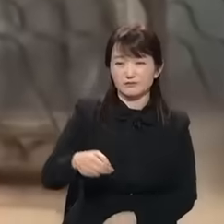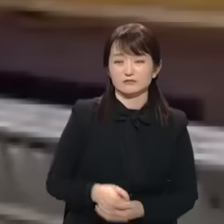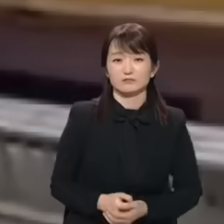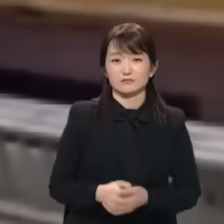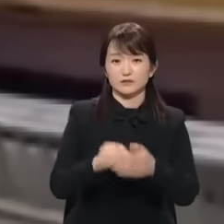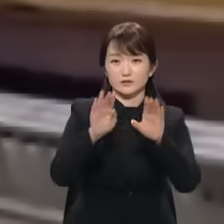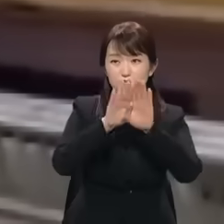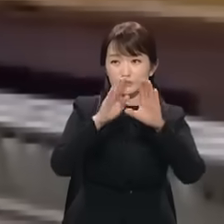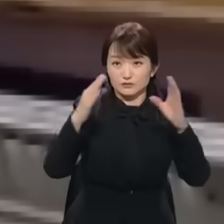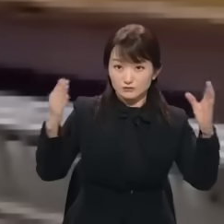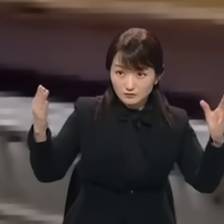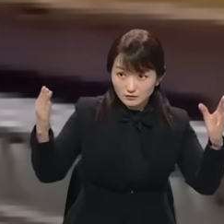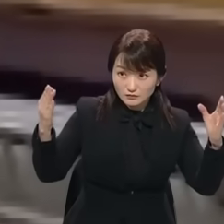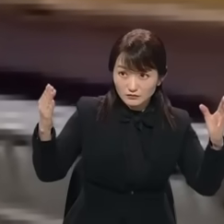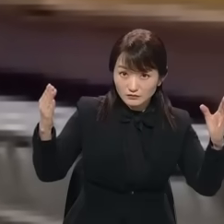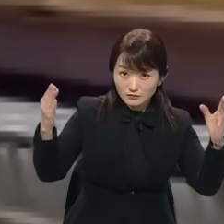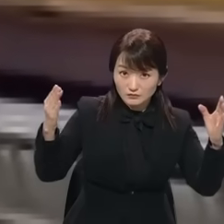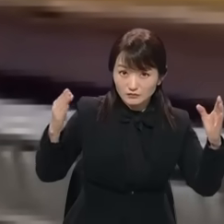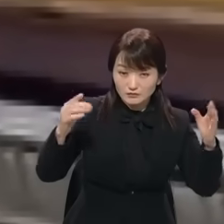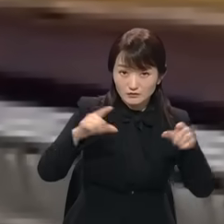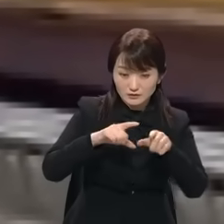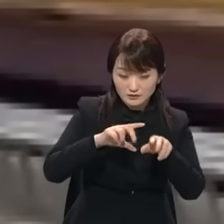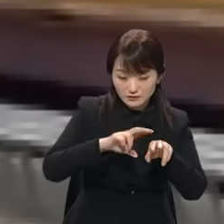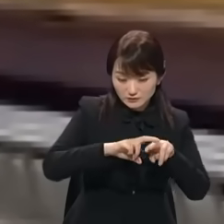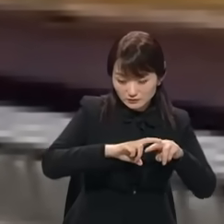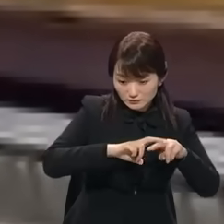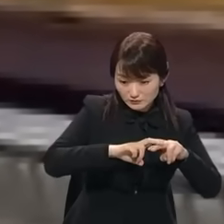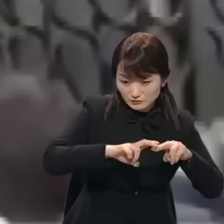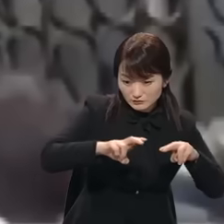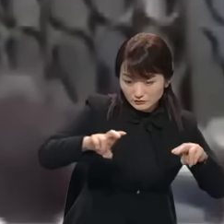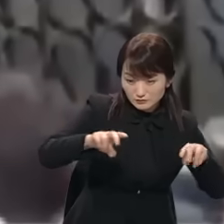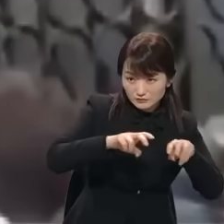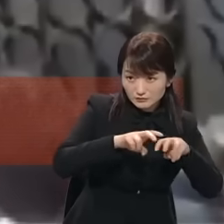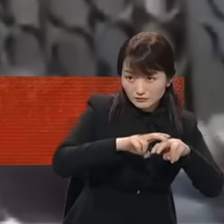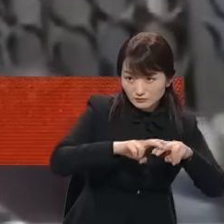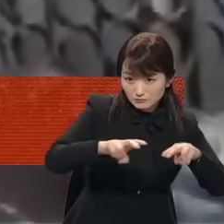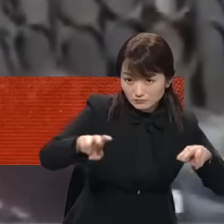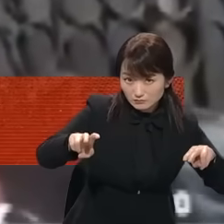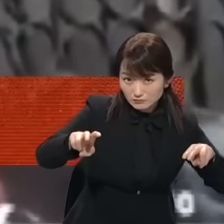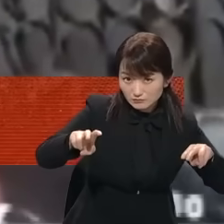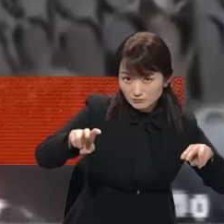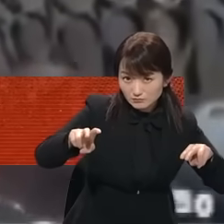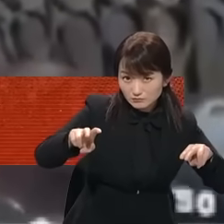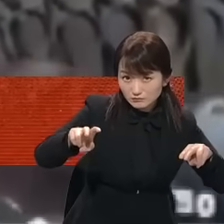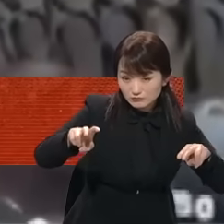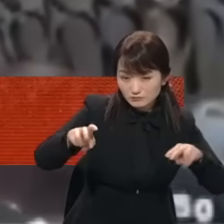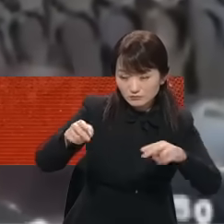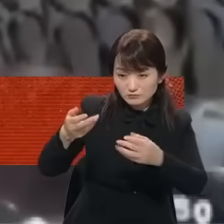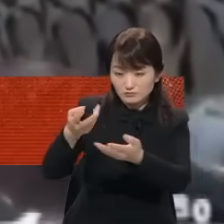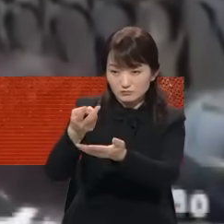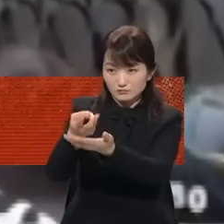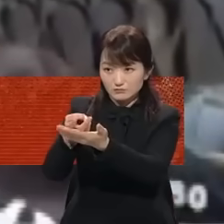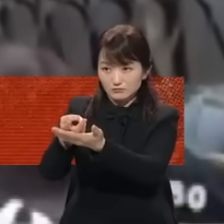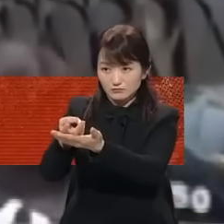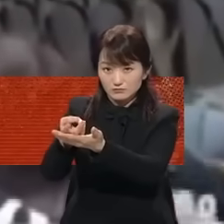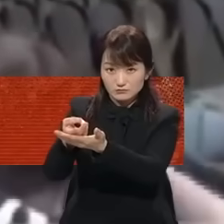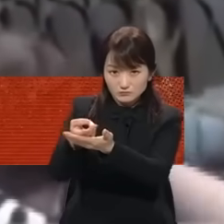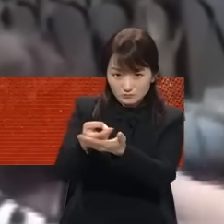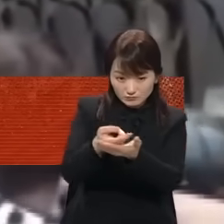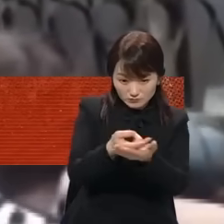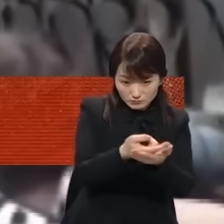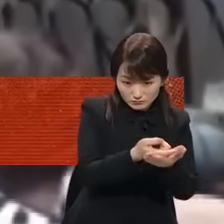활짝 뚫린 베란다 창문으로 기다란 사다리 하나를 놓죠 그리곤 그 사다리 위로 들 것에 실린 파란